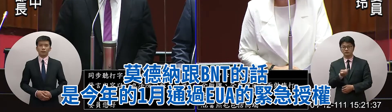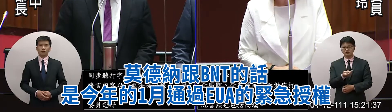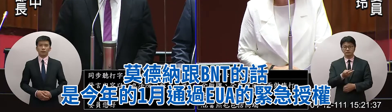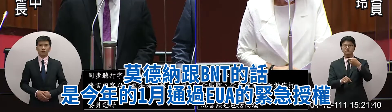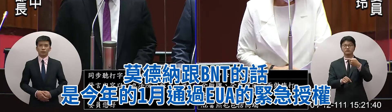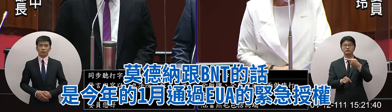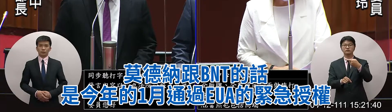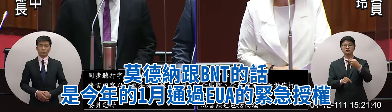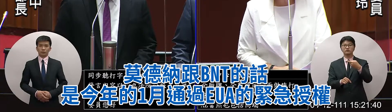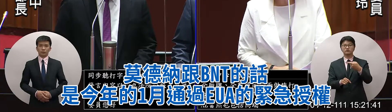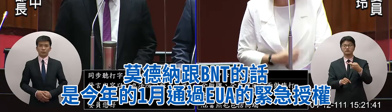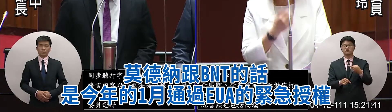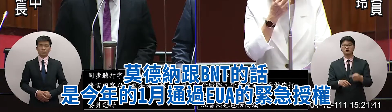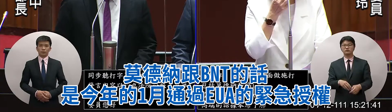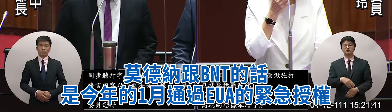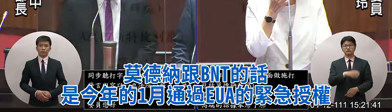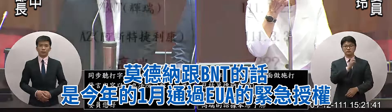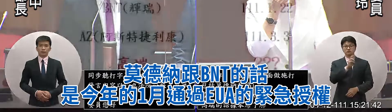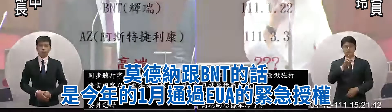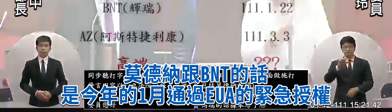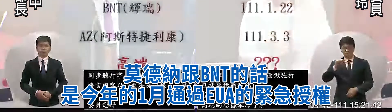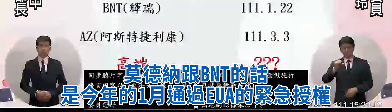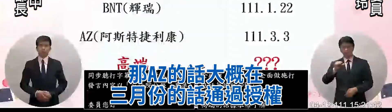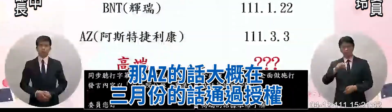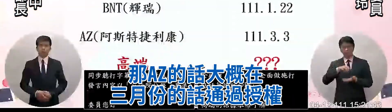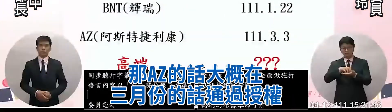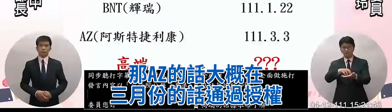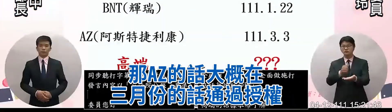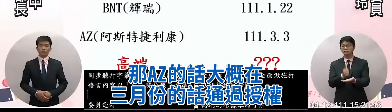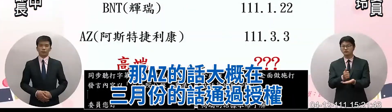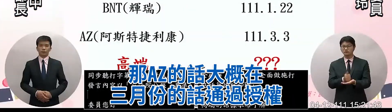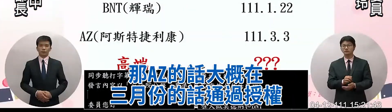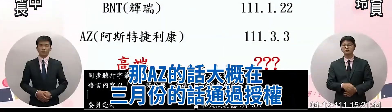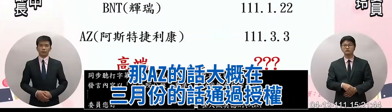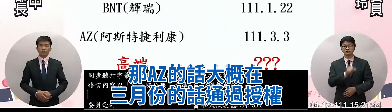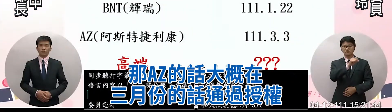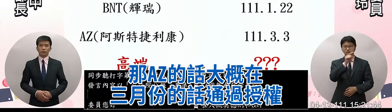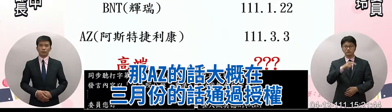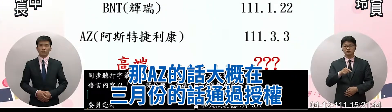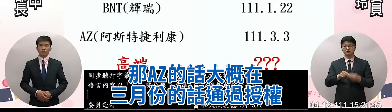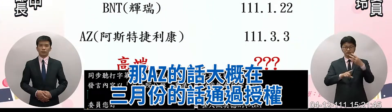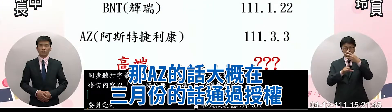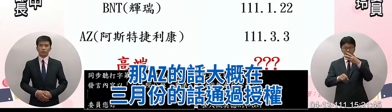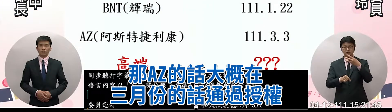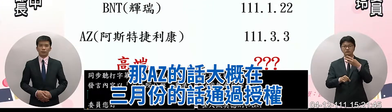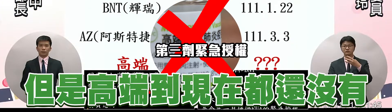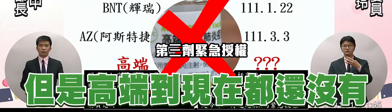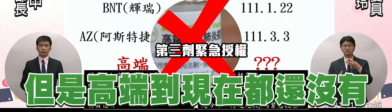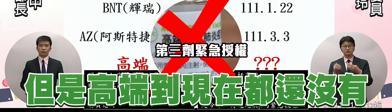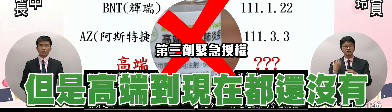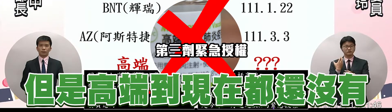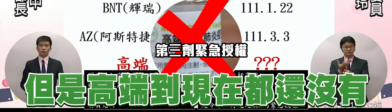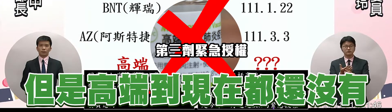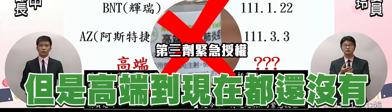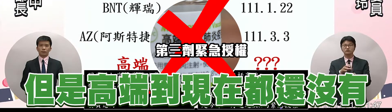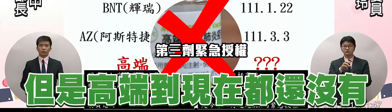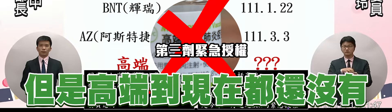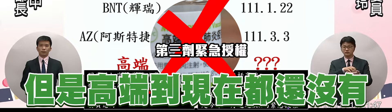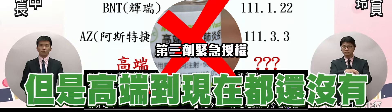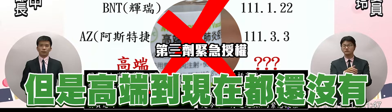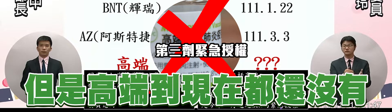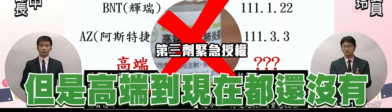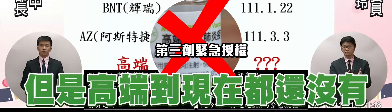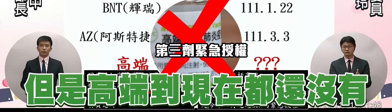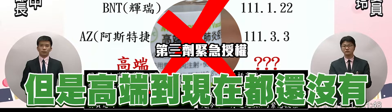年的1月通过这 EUA 的这紧急授权，那 AZ 的话大概在3月份的话通过授权，但是高端到